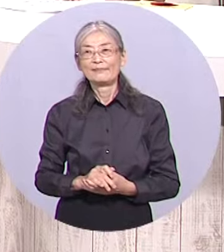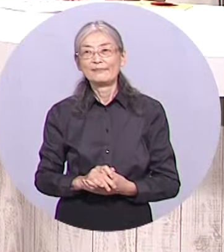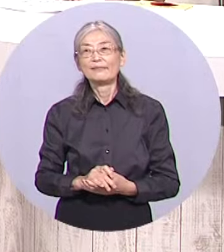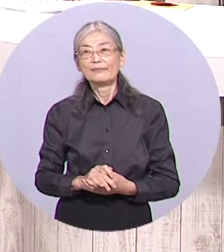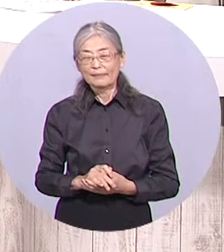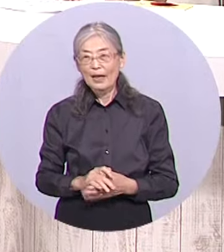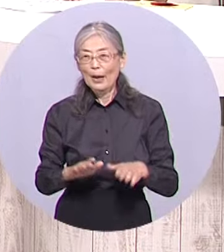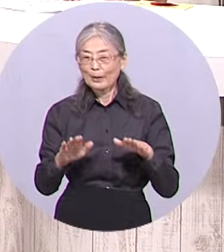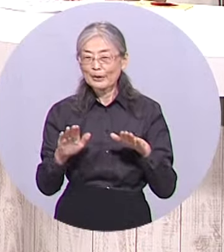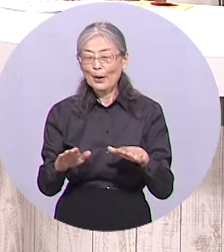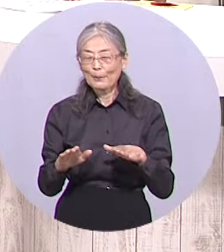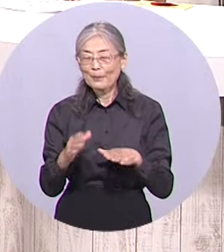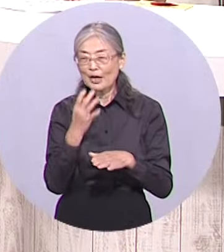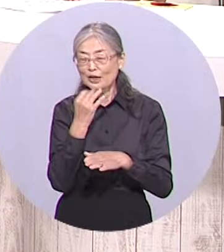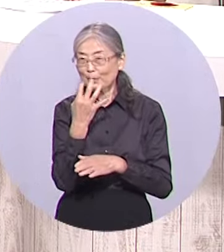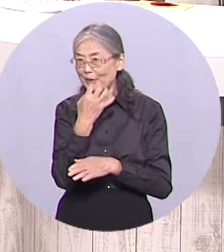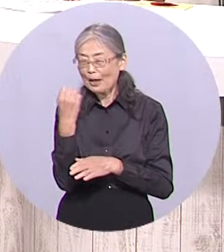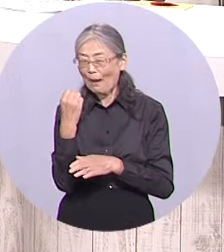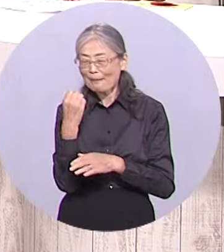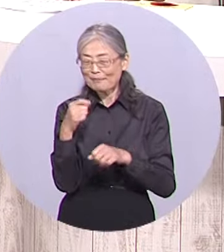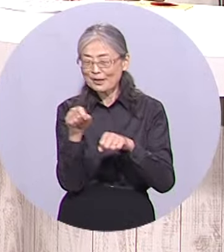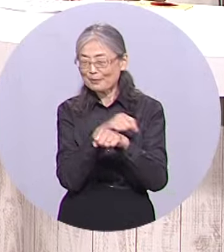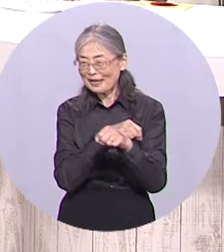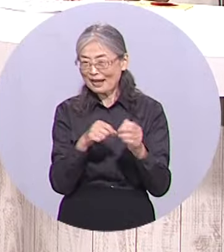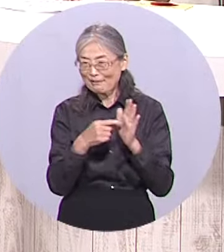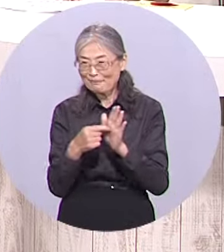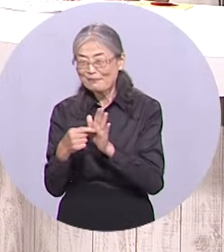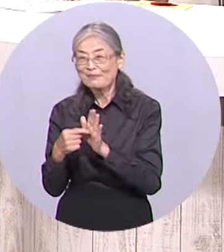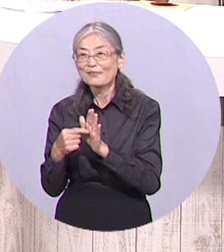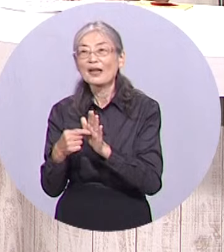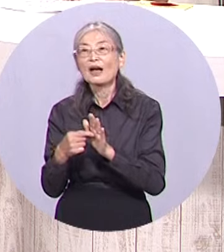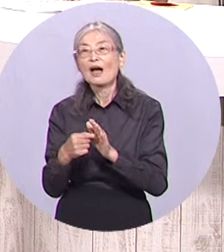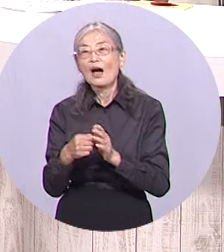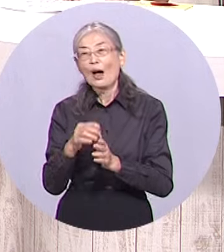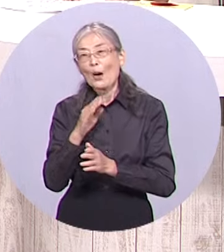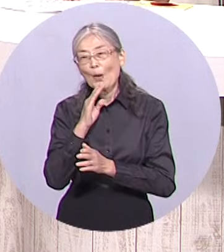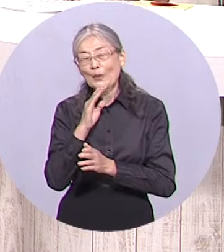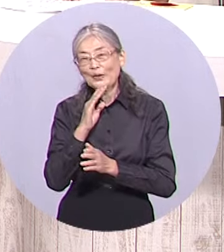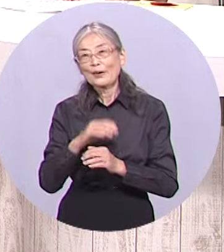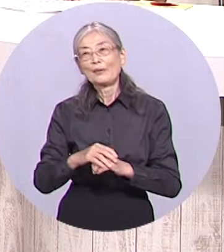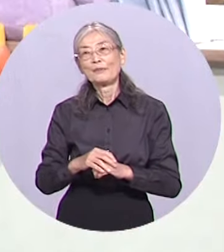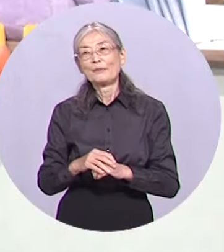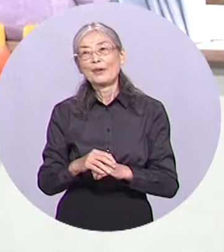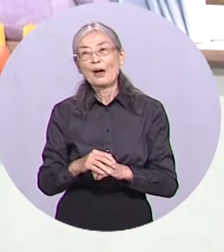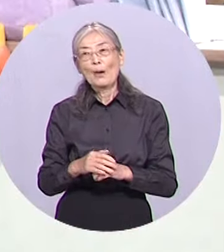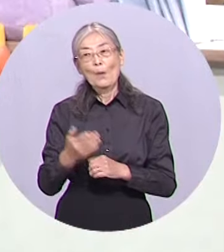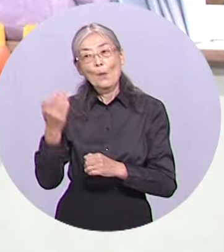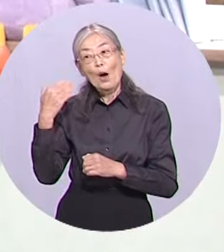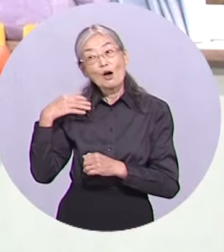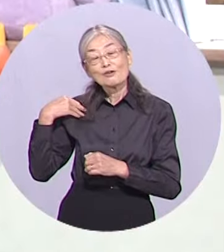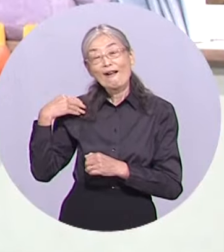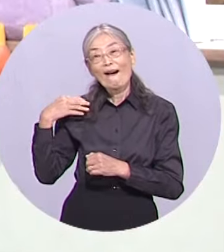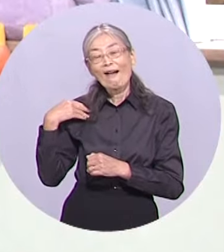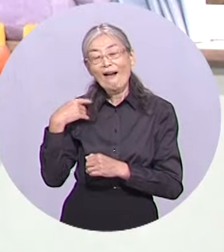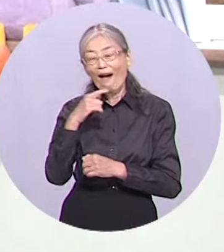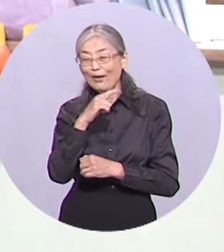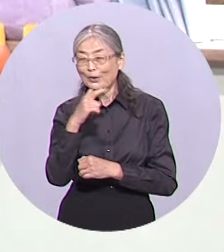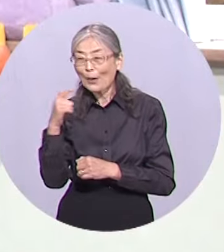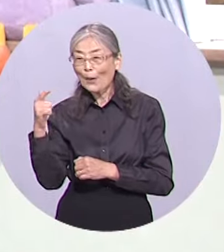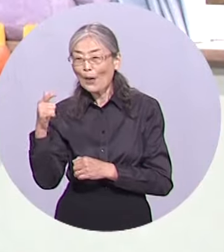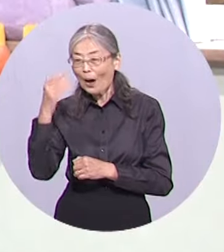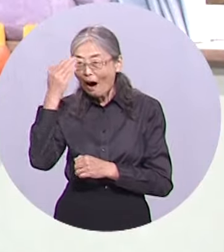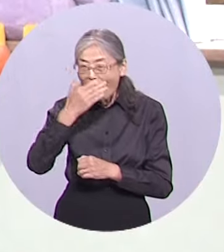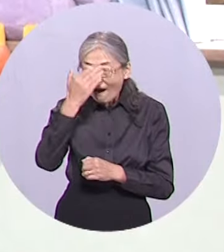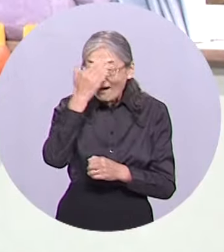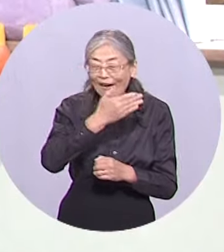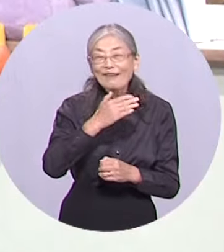さあ、ということで今日はね、渋沢栄一スペシャルということでしたが、いかがでした？ いや、今まで知らなかったいろんなことがね、また新た